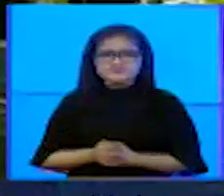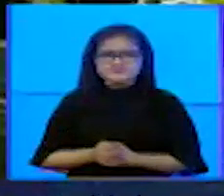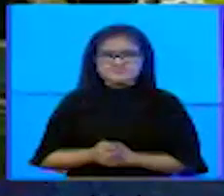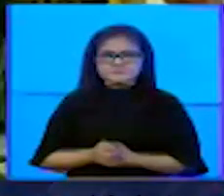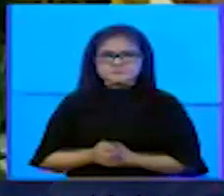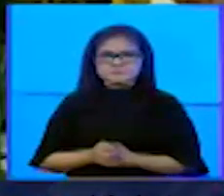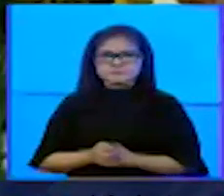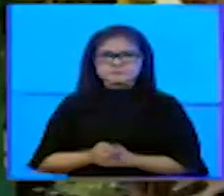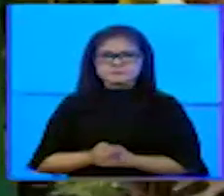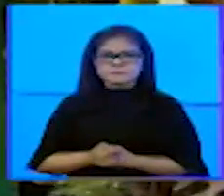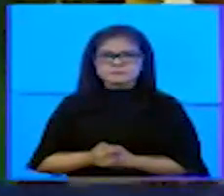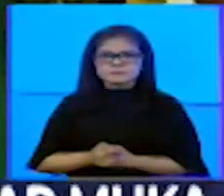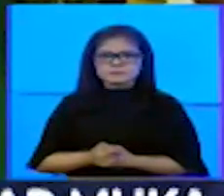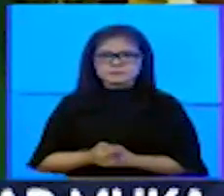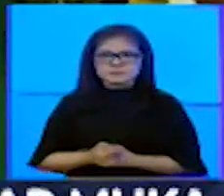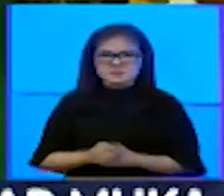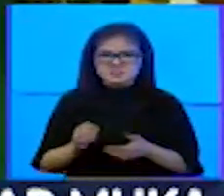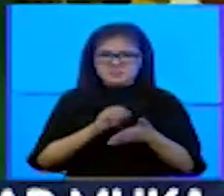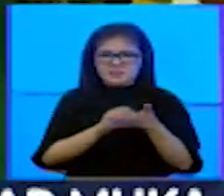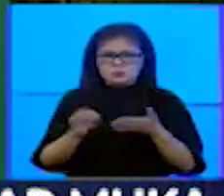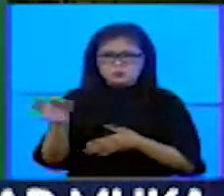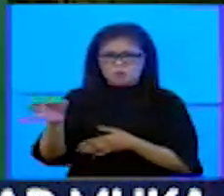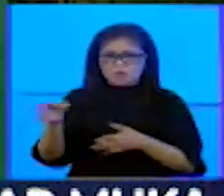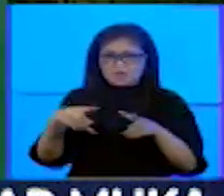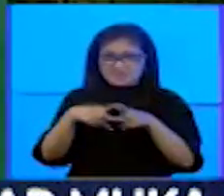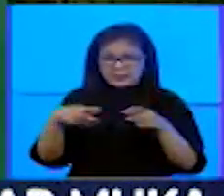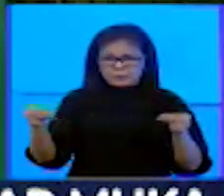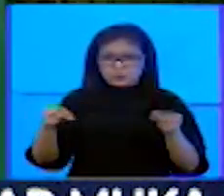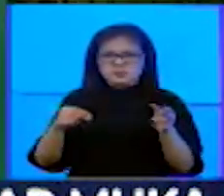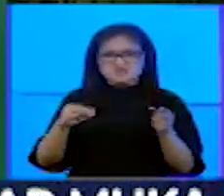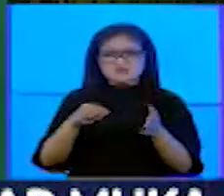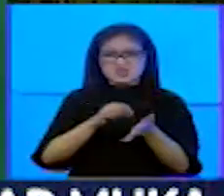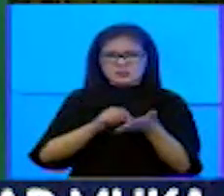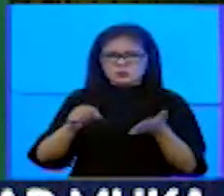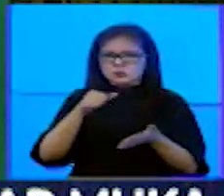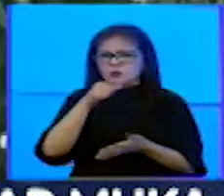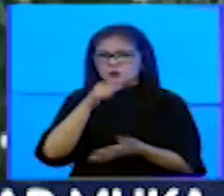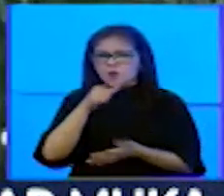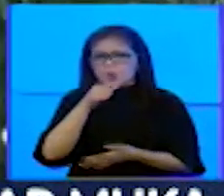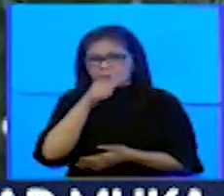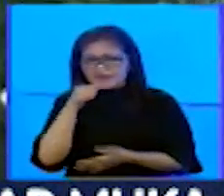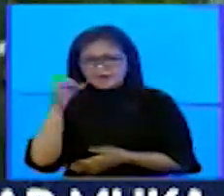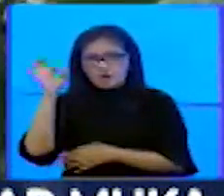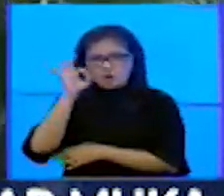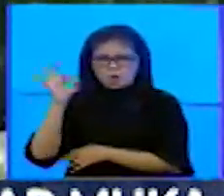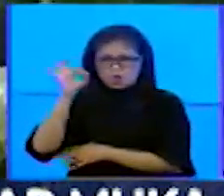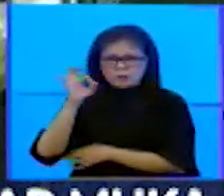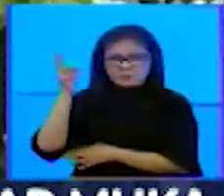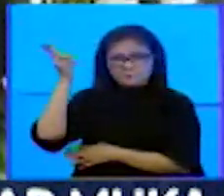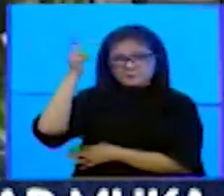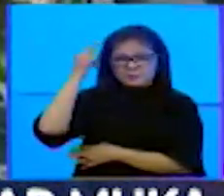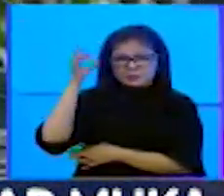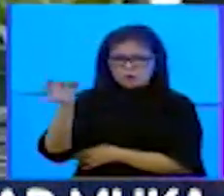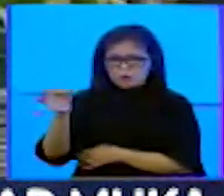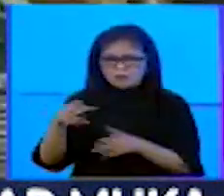Hai status Kota Depok yang masih berada di zona orange dan merah membuat Dinas Pendidikan Kota Depok Jawa Barat memutuskan untuk menunda sekolah tatap muka